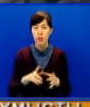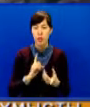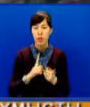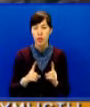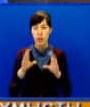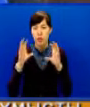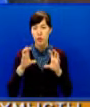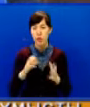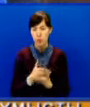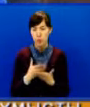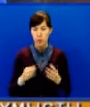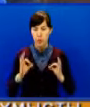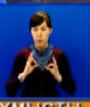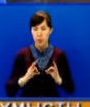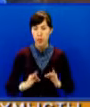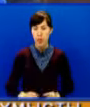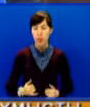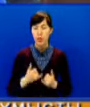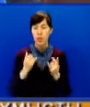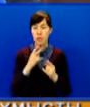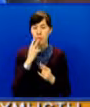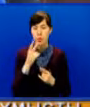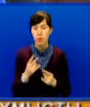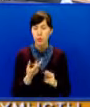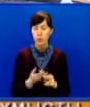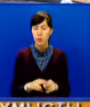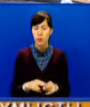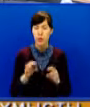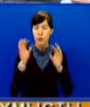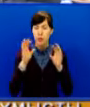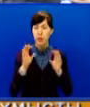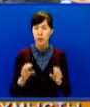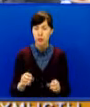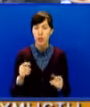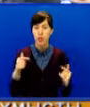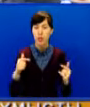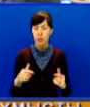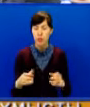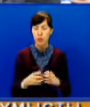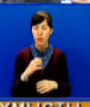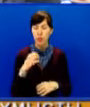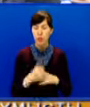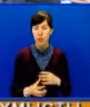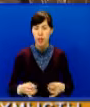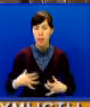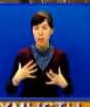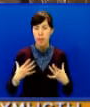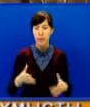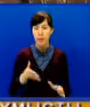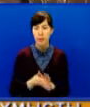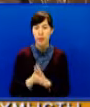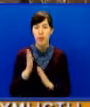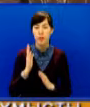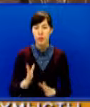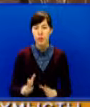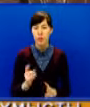ауыстыруға құқығы жоқ. Прокурорға сый-сияпат көрсетудің өзі заңсыздық болып есептеледі. Ұжым ішінде той-тойлап шығын шығаруға да